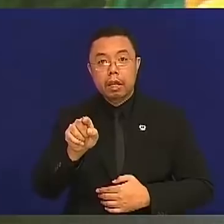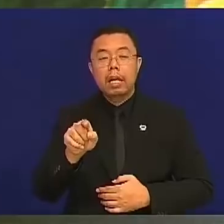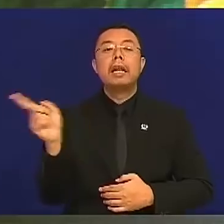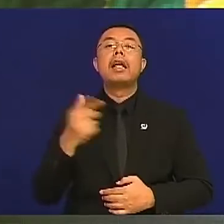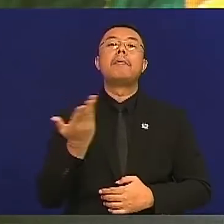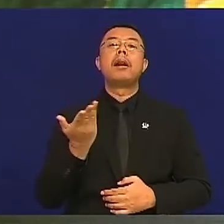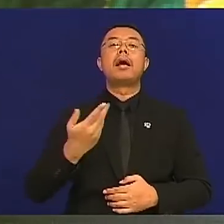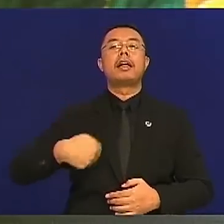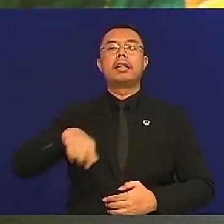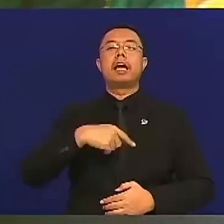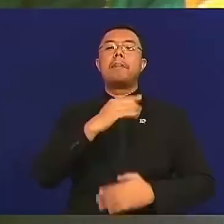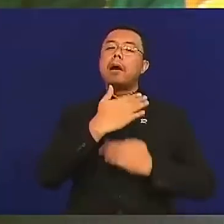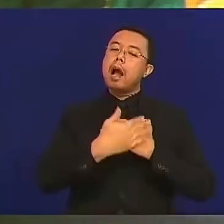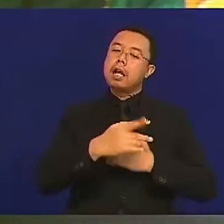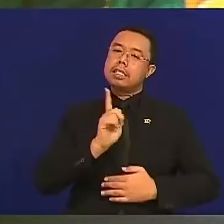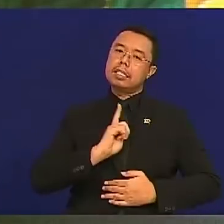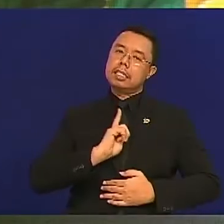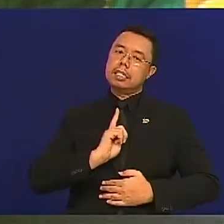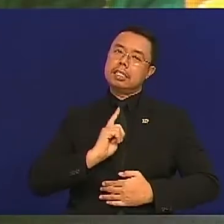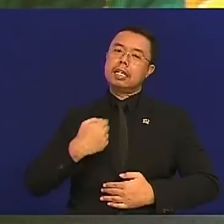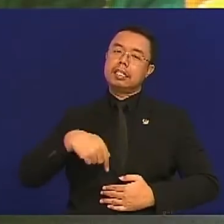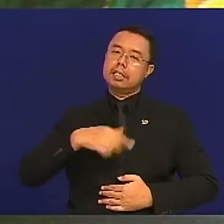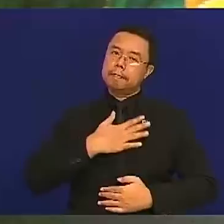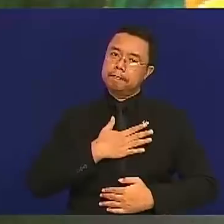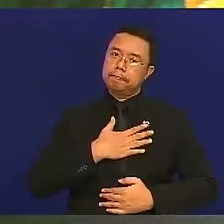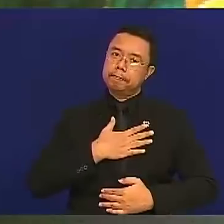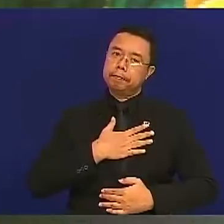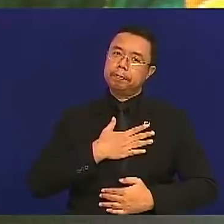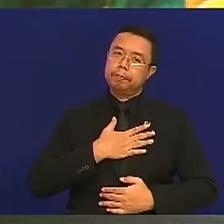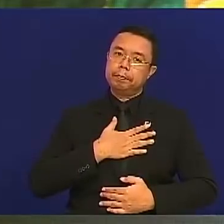berangkat dari kita mengasihi diri kita sendiri.